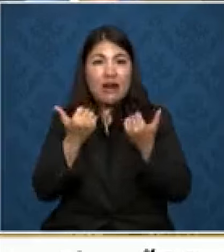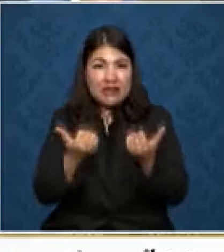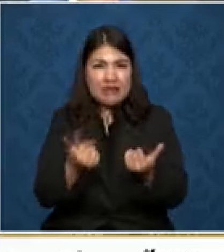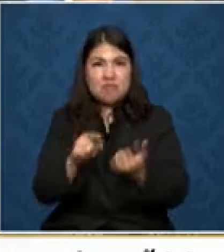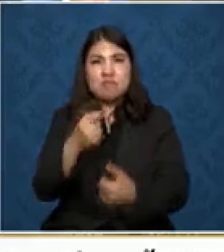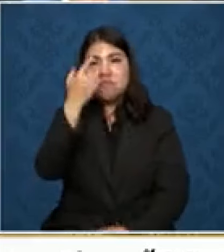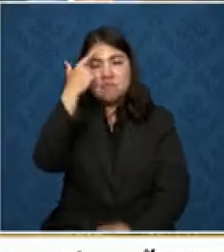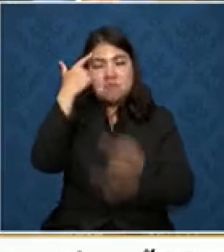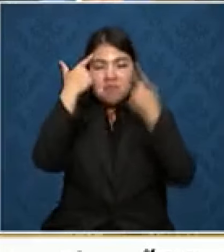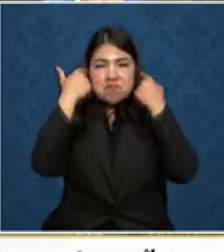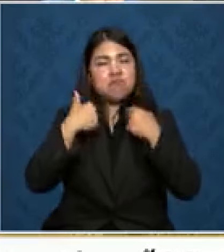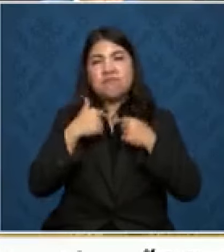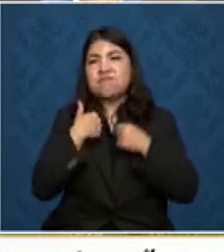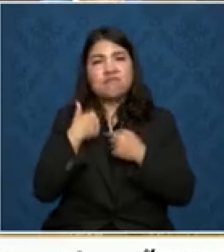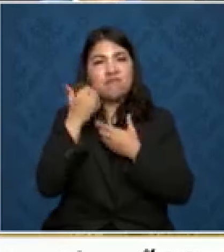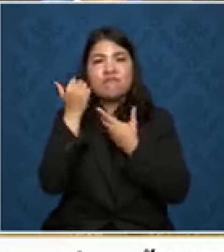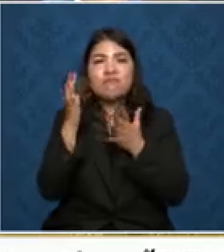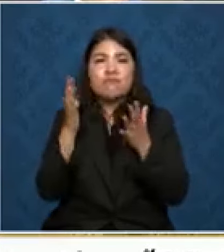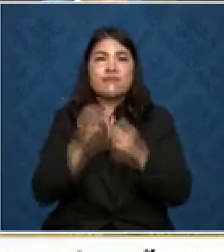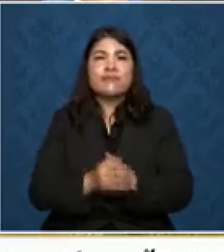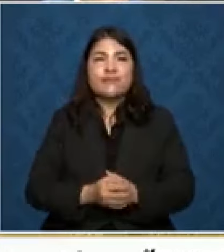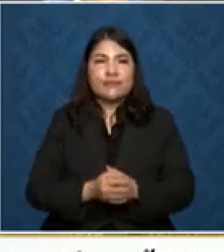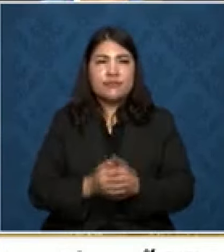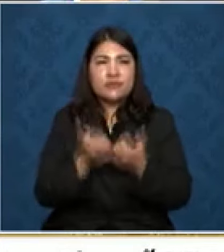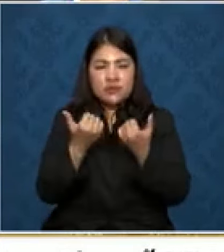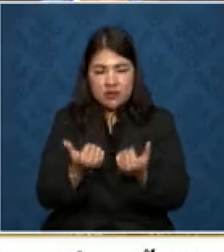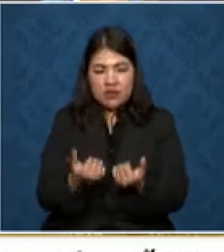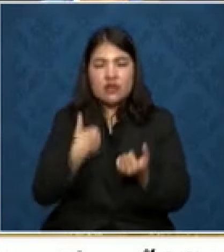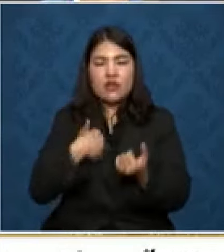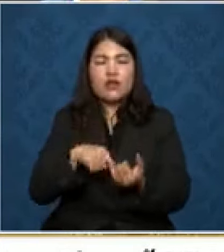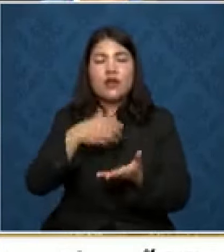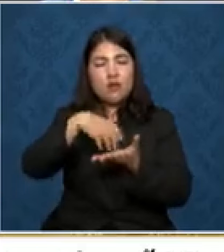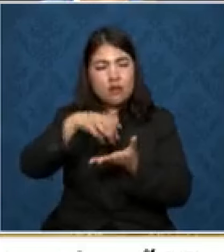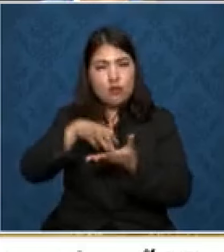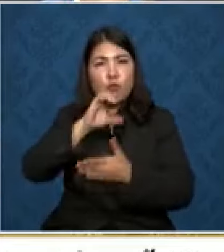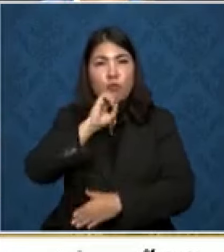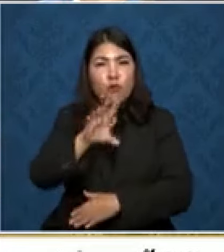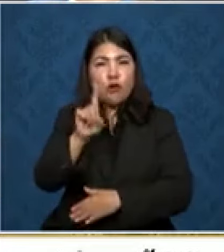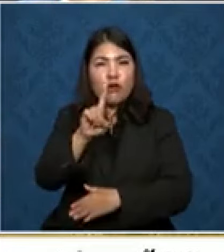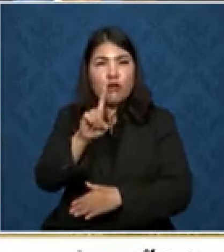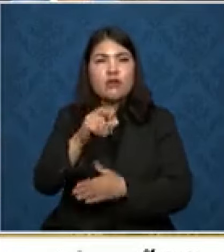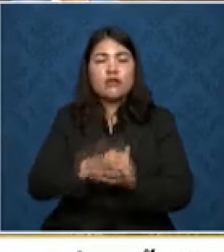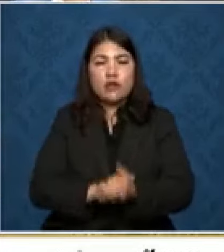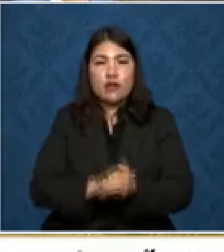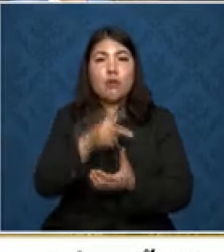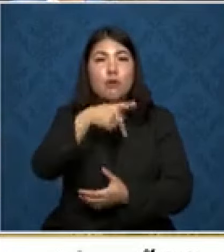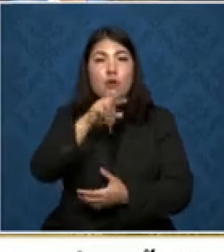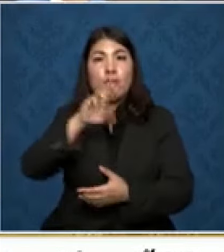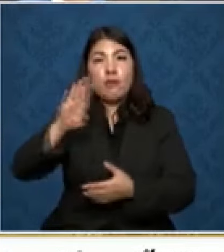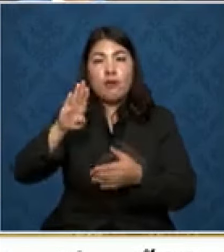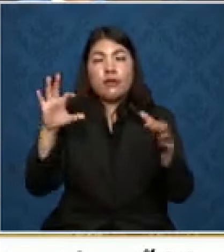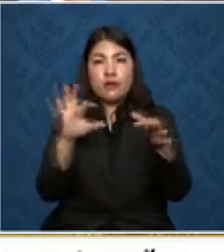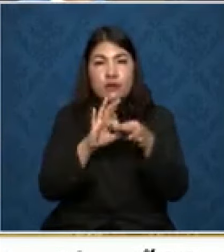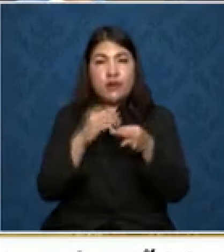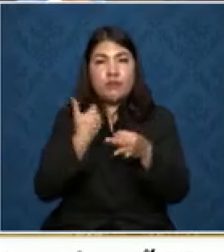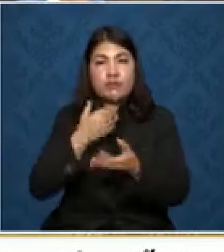ซื่อกลางแดดชัดๆนะที่ขออนุญาตกราบเรียนอย่างนี้ก็เพราะว่าแม้พระราชบัญญัติงบประมาณ